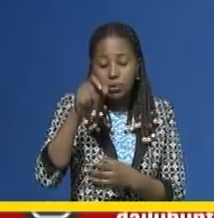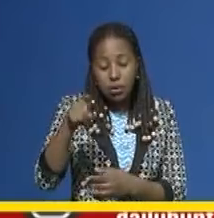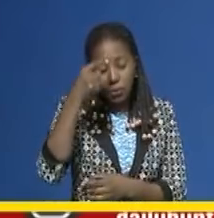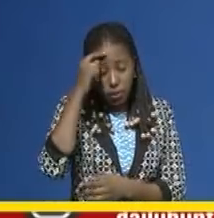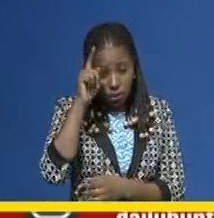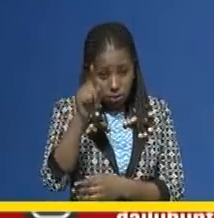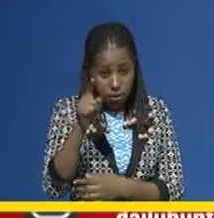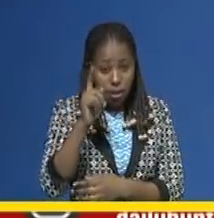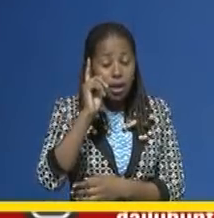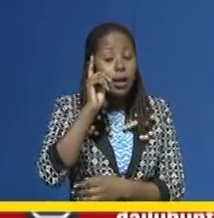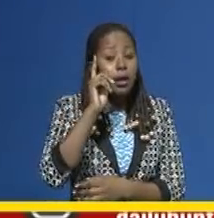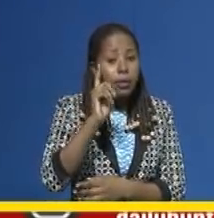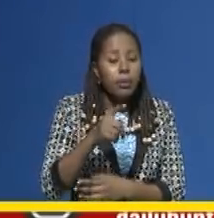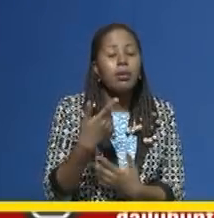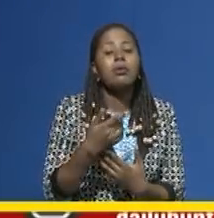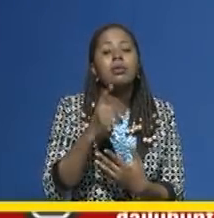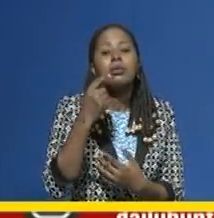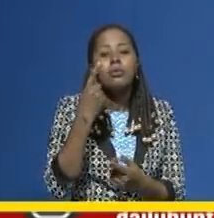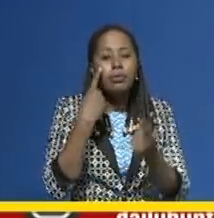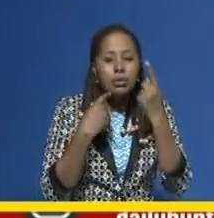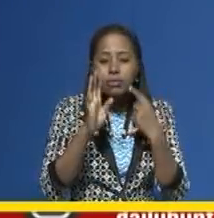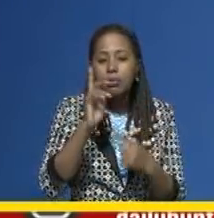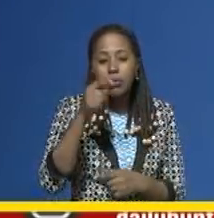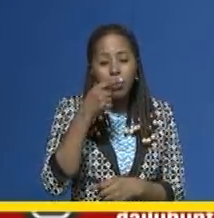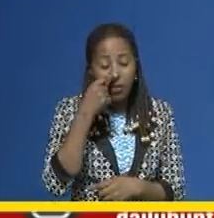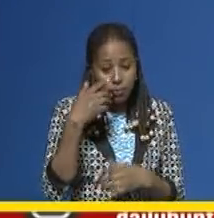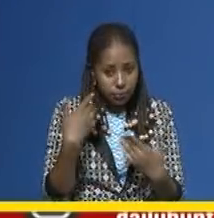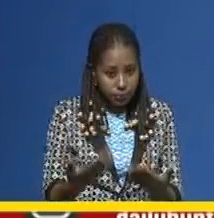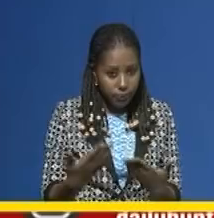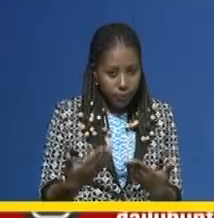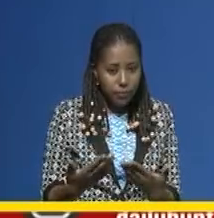India, ambao video yao imekuwa maarufu sasa.